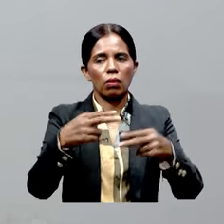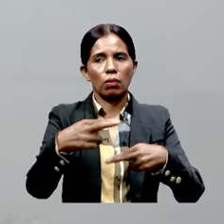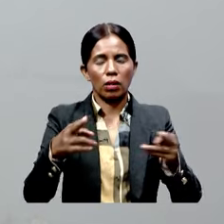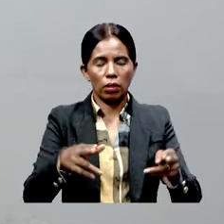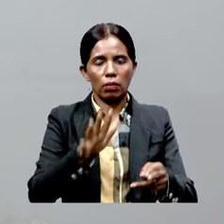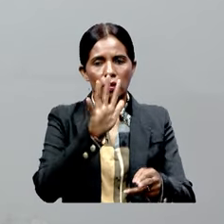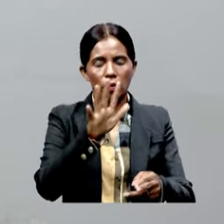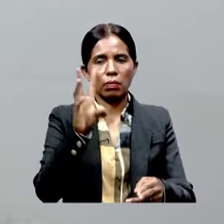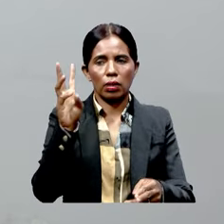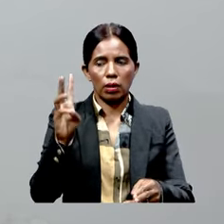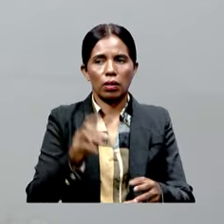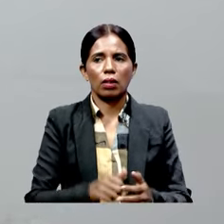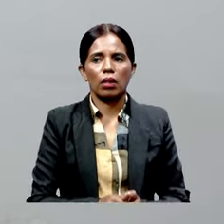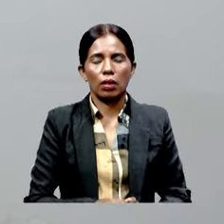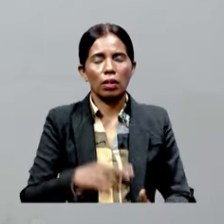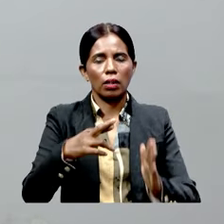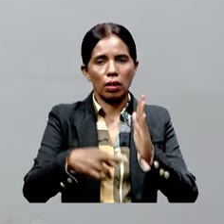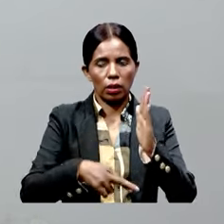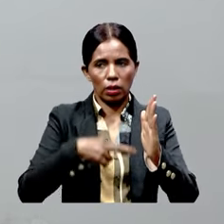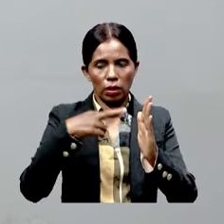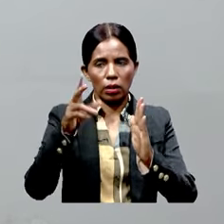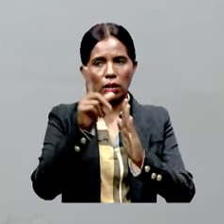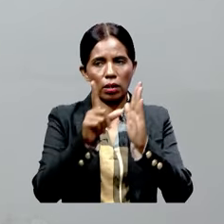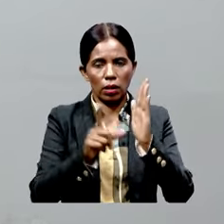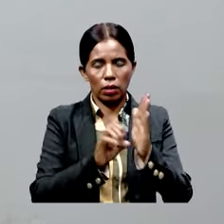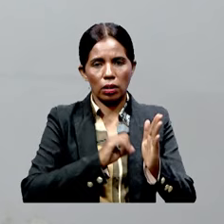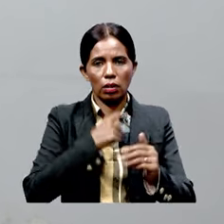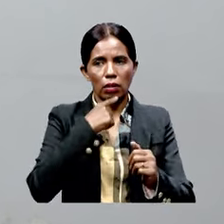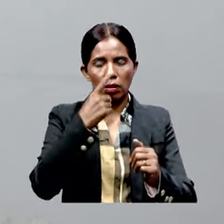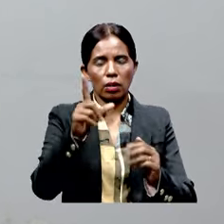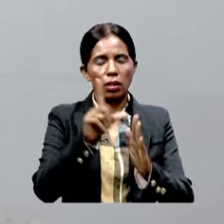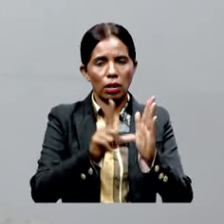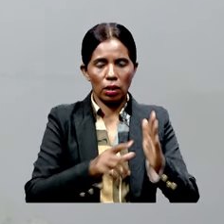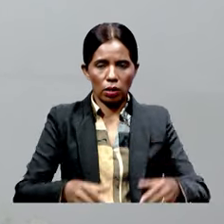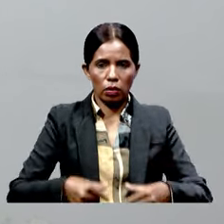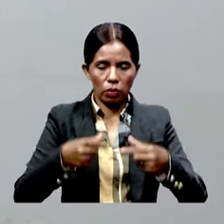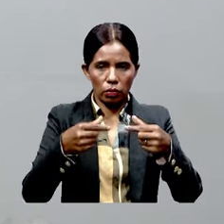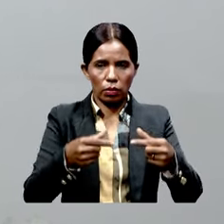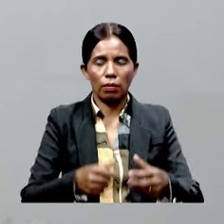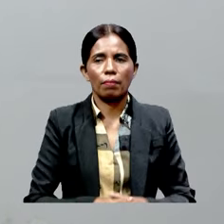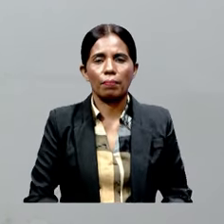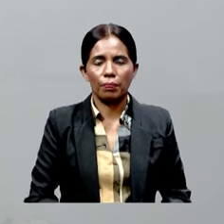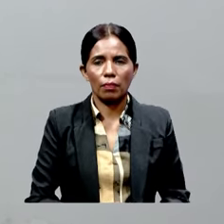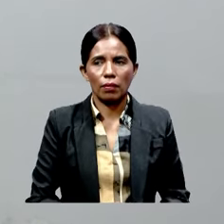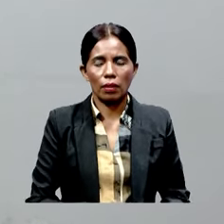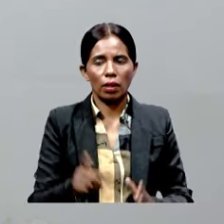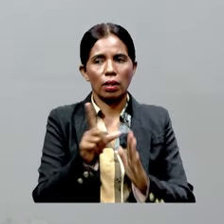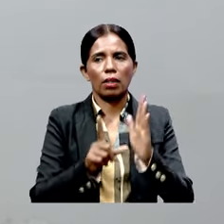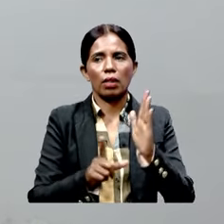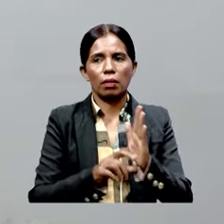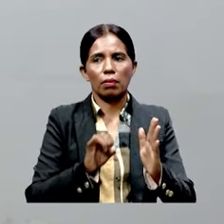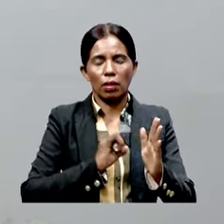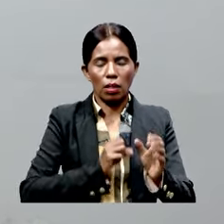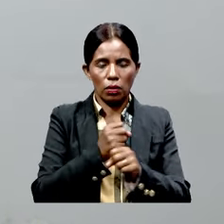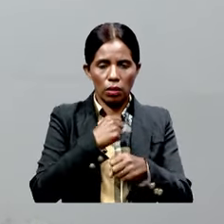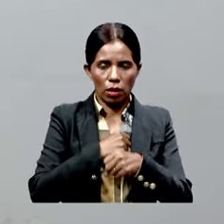aluga. Ne regula iha le sira ohe temine i le permit. Ida sene le regula ba ida ne be hau konstrui